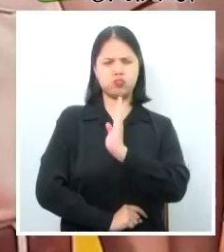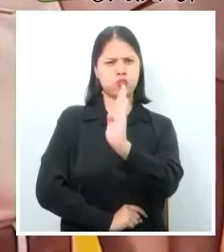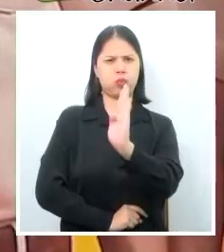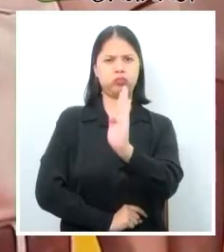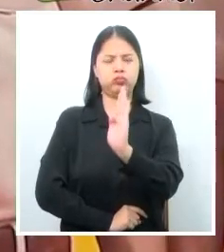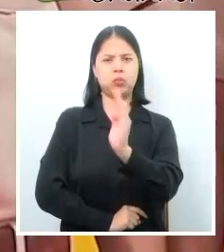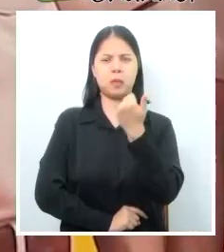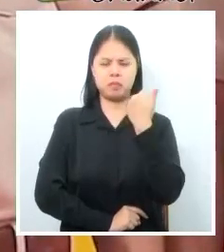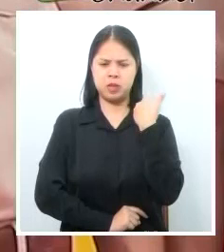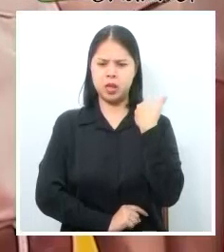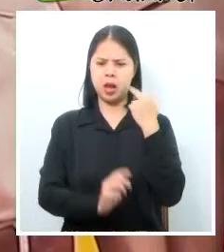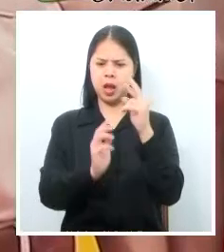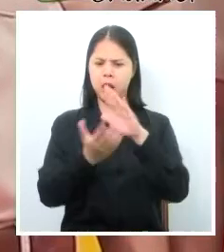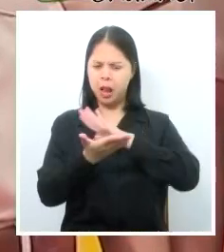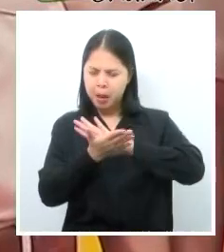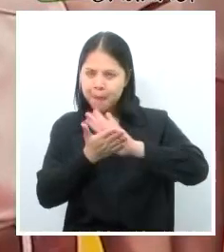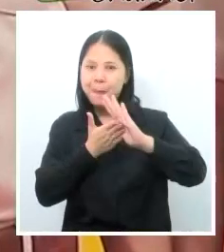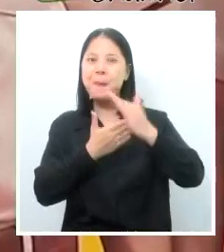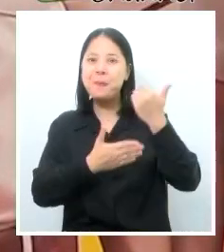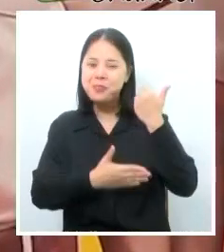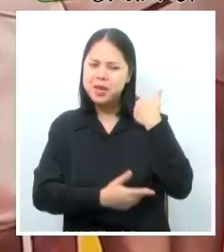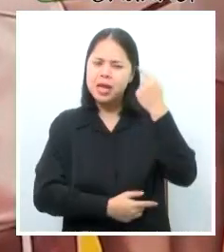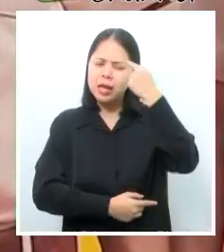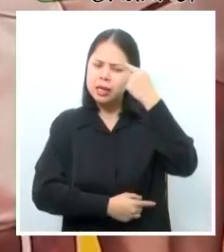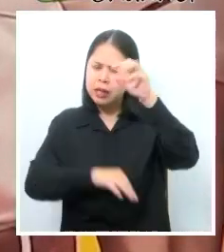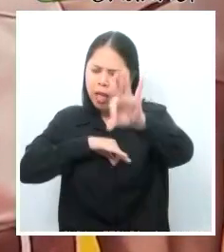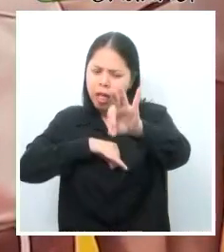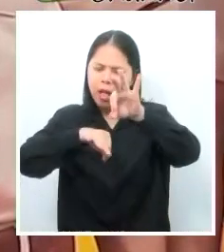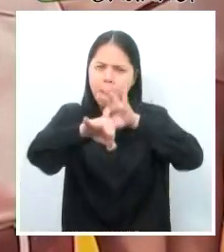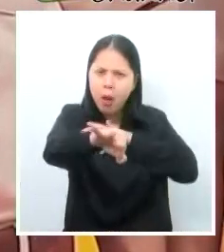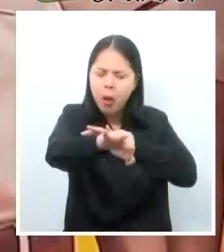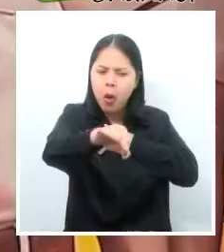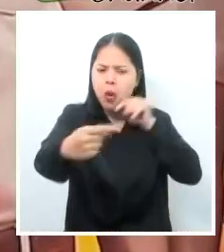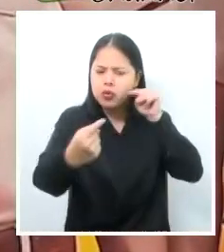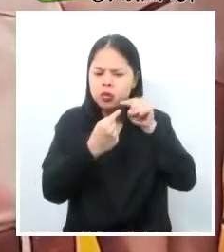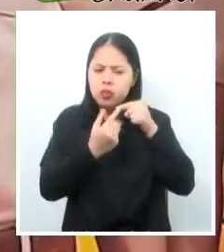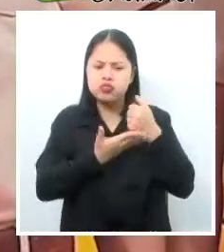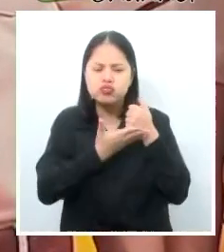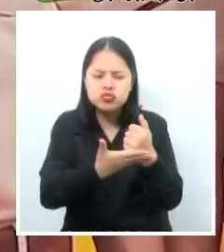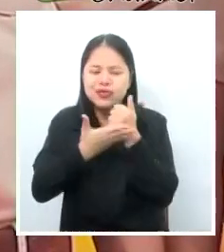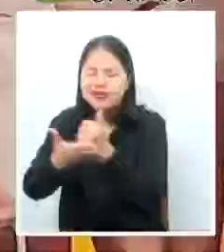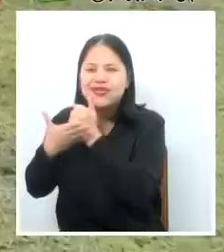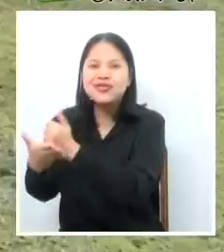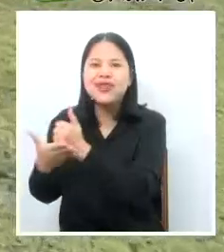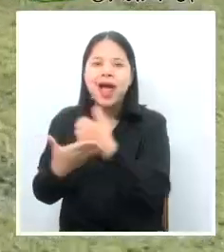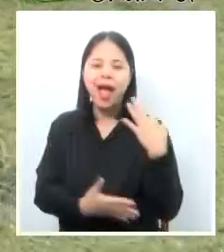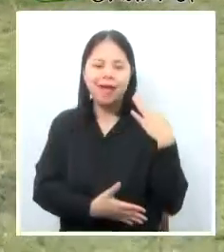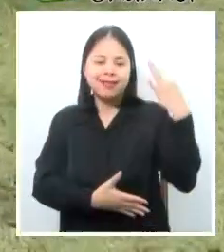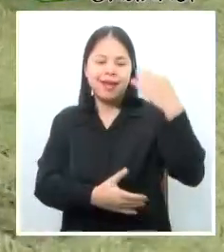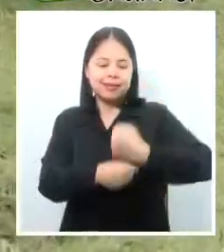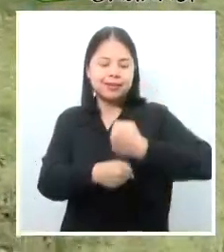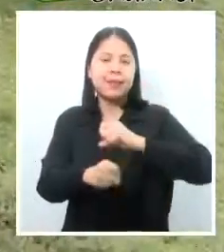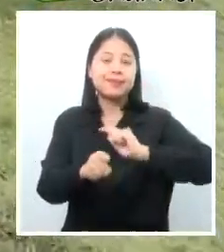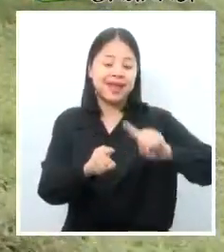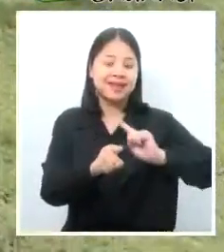มีระเบียบวินัยเห็นอกเห็นใจผู้อื่นรู้จักบำเพ็ญตนเพื่อสาธารณประโยชน์รักษาและส่งเสริมจ